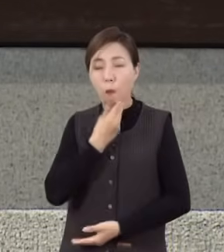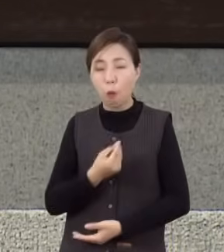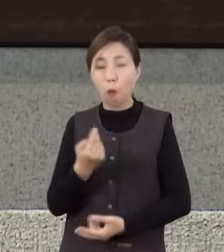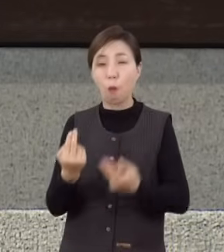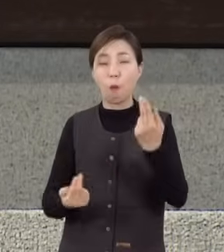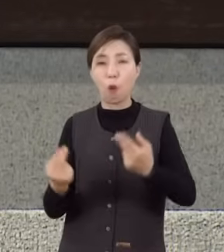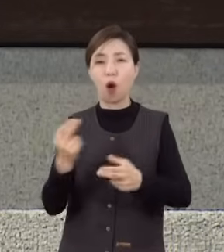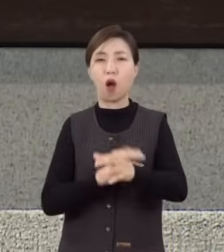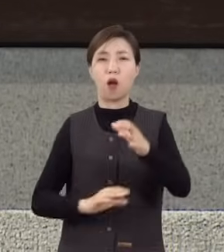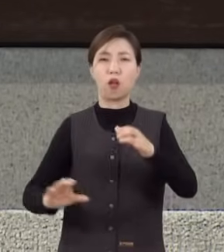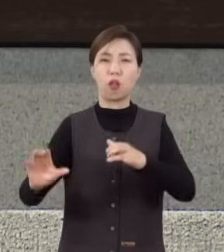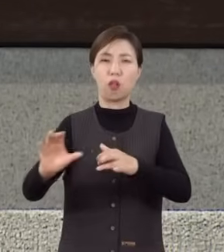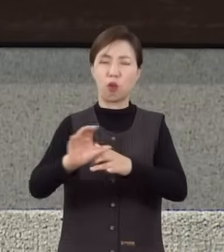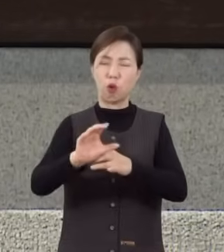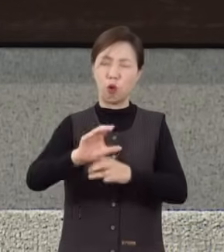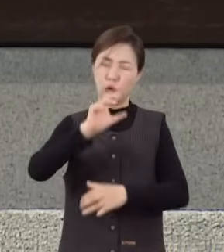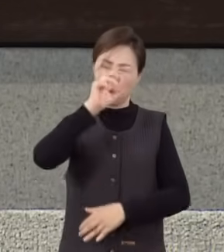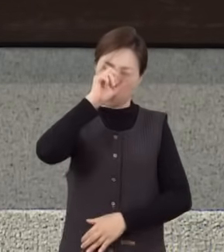얼마만큼의 시간?